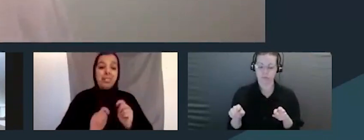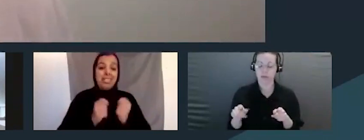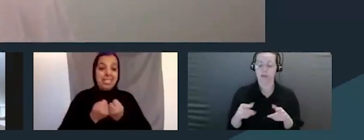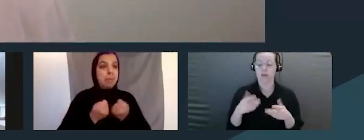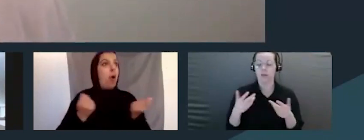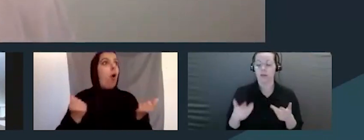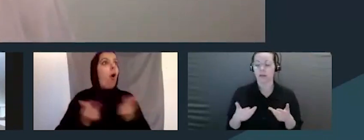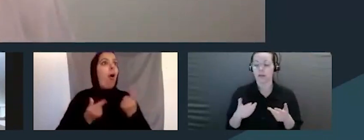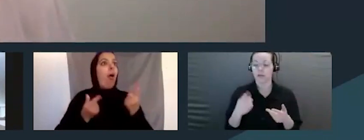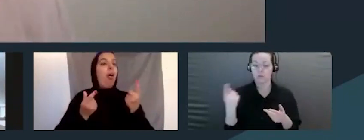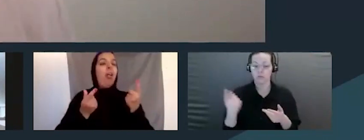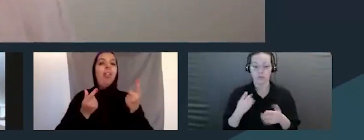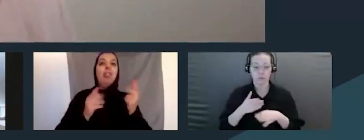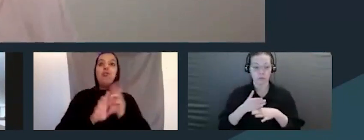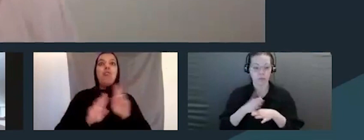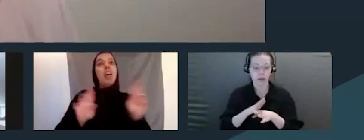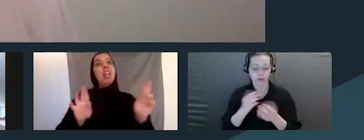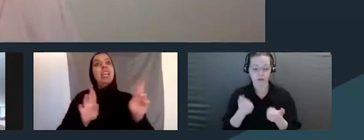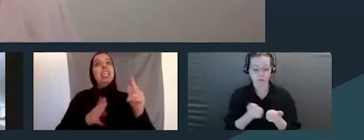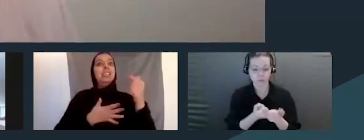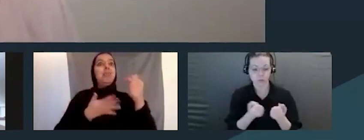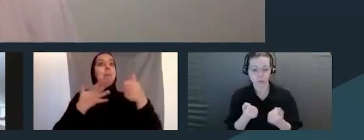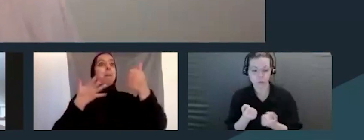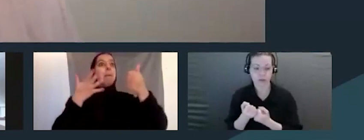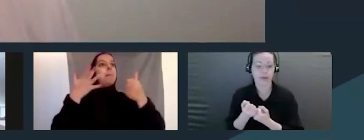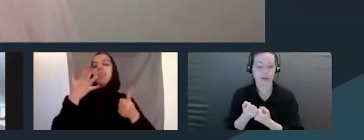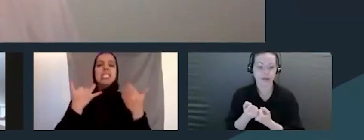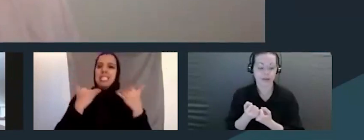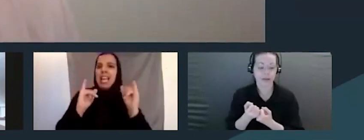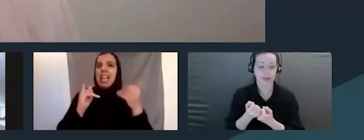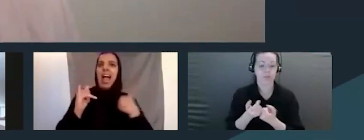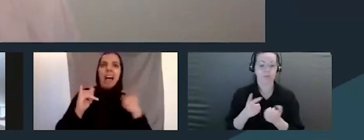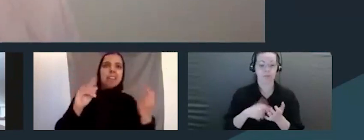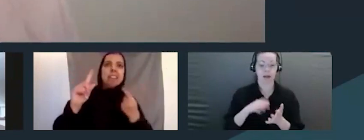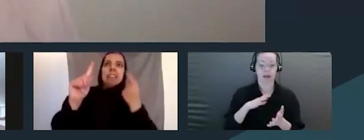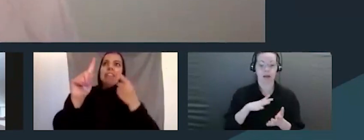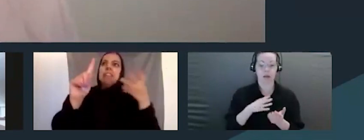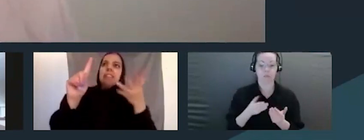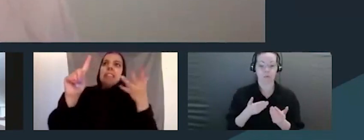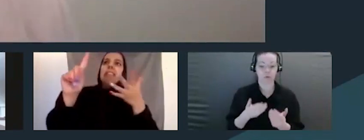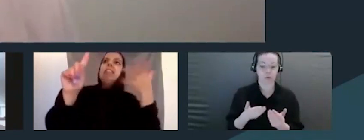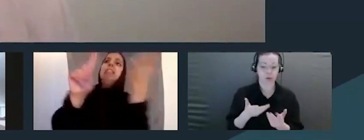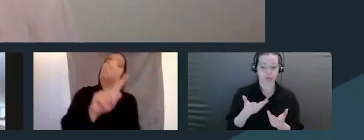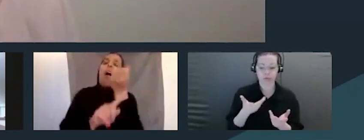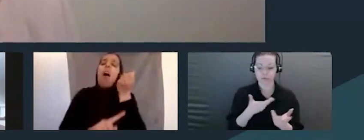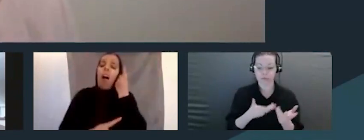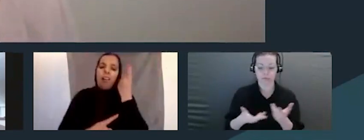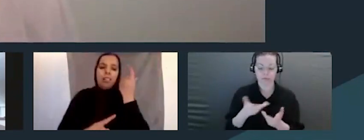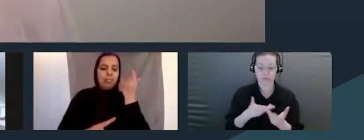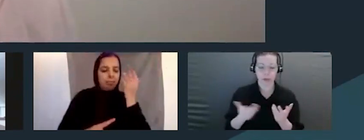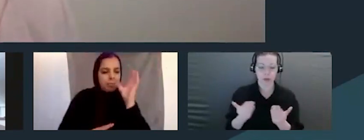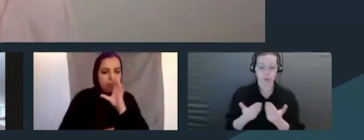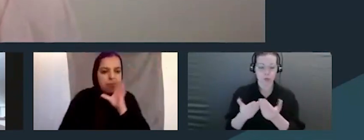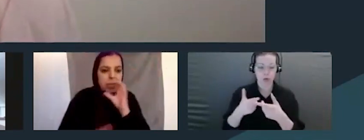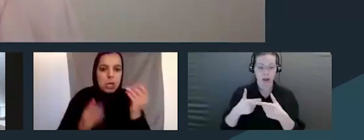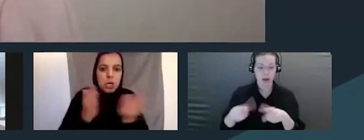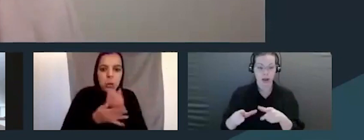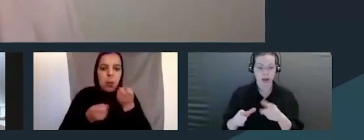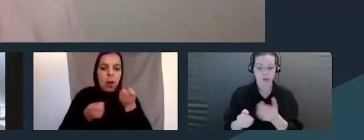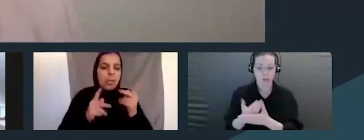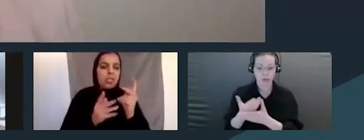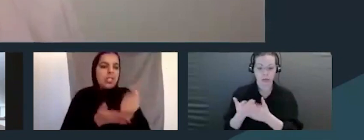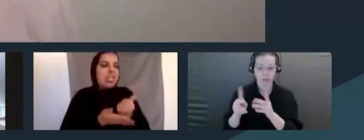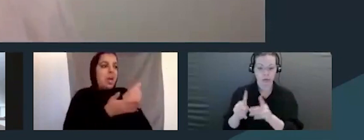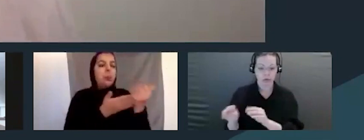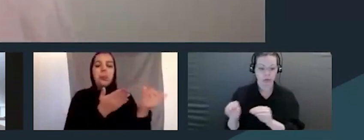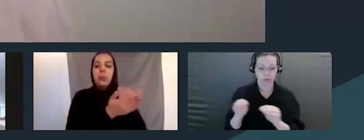de chemin à faire dans le Nouveau-Brunswick rural, nous cherchons toujours à identifier des façons de s'assurer que les gens reçoivent des services